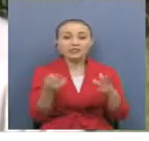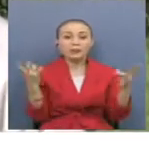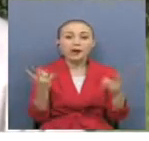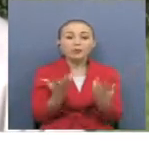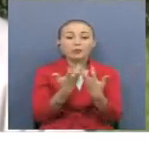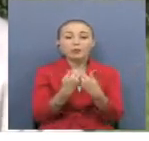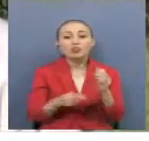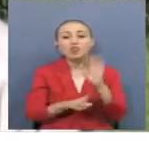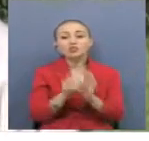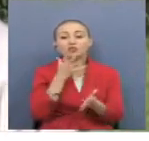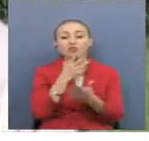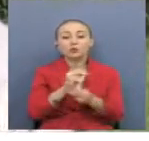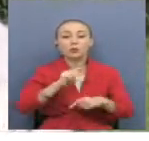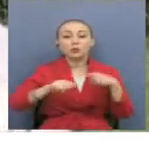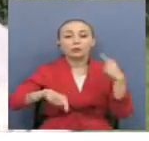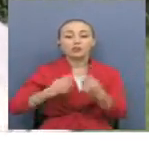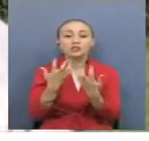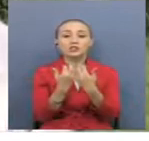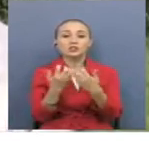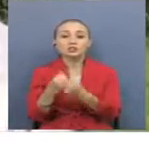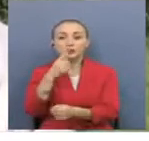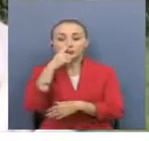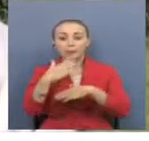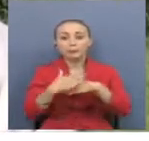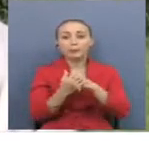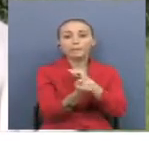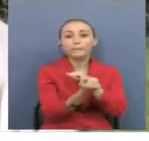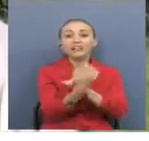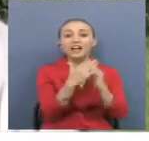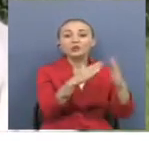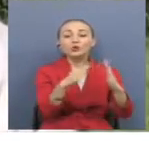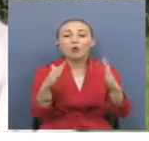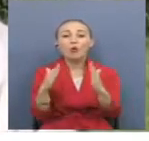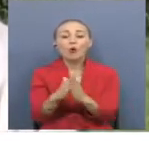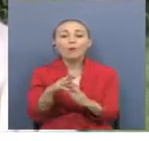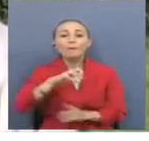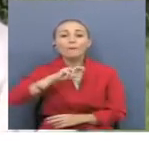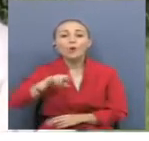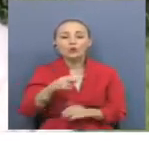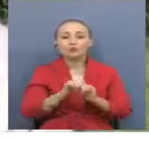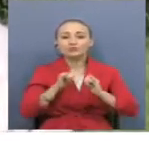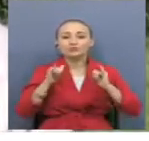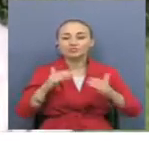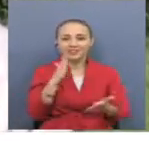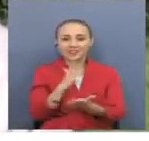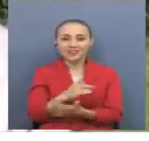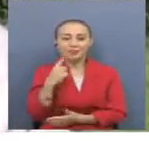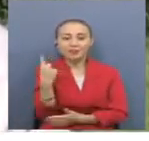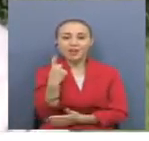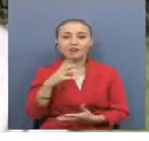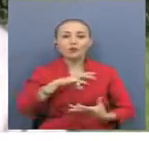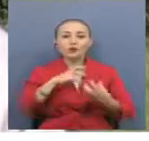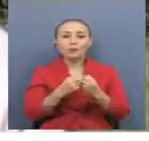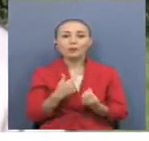жағдайда 15 шақты жан бар. Былтырғы жылы бастадым, енді әлі опыт аздау, бірақ